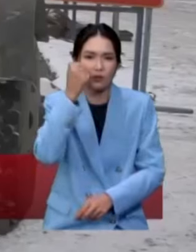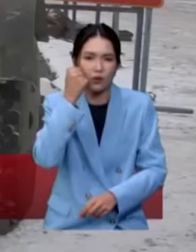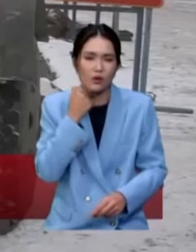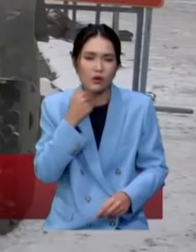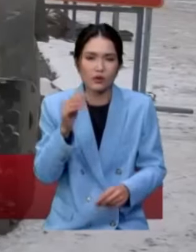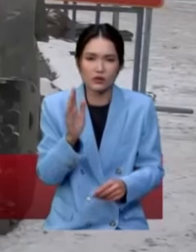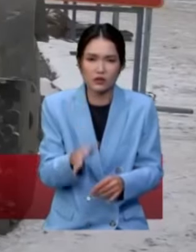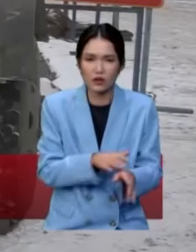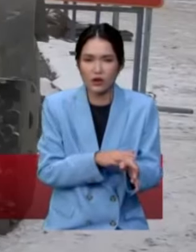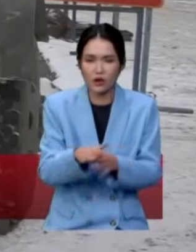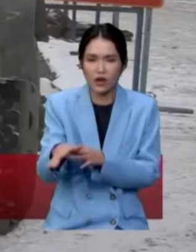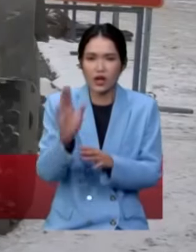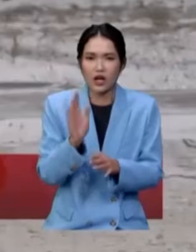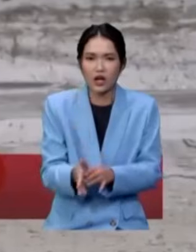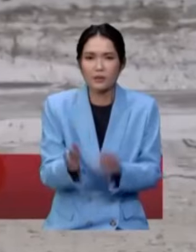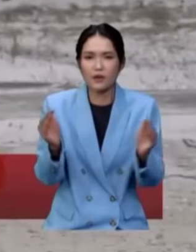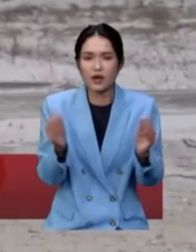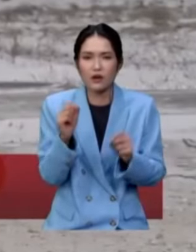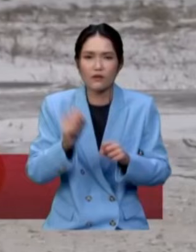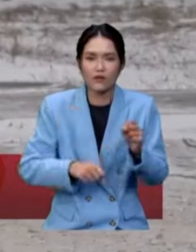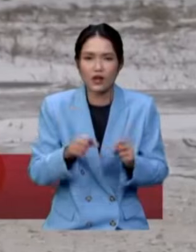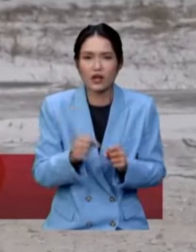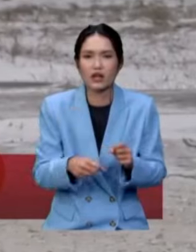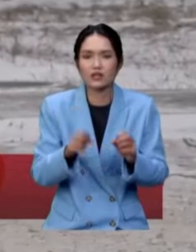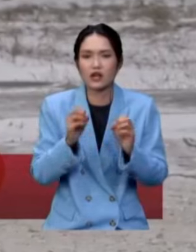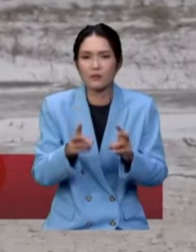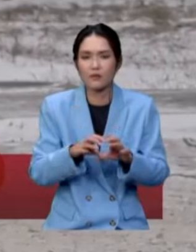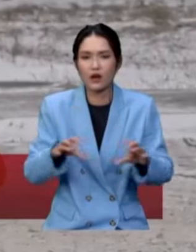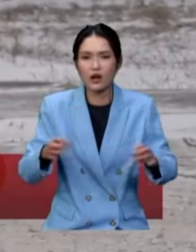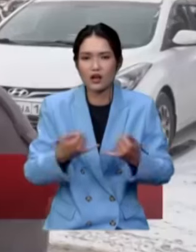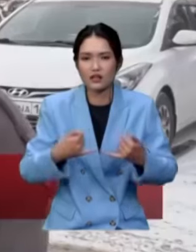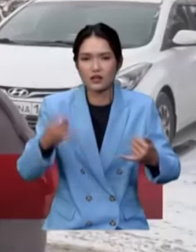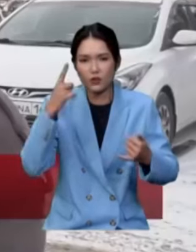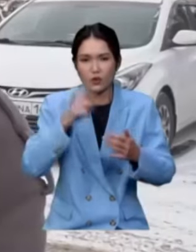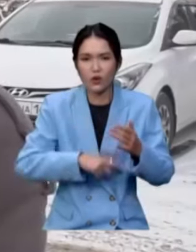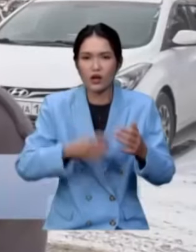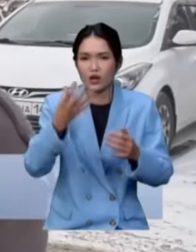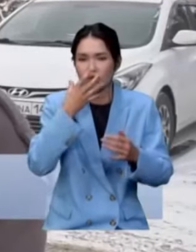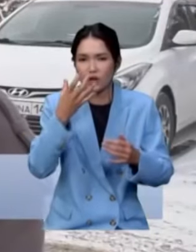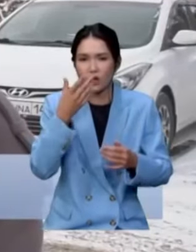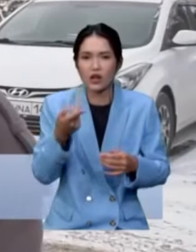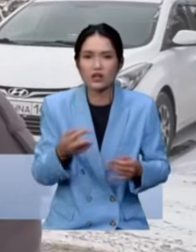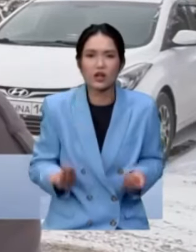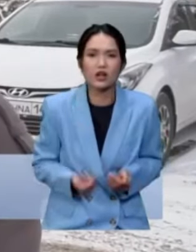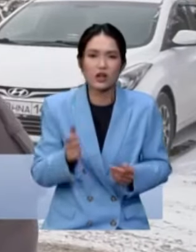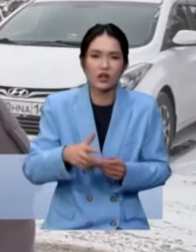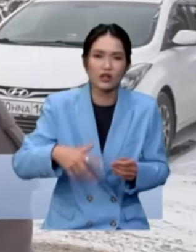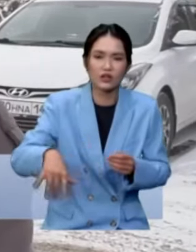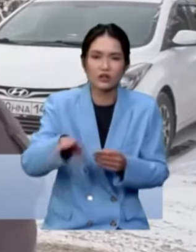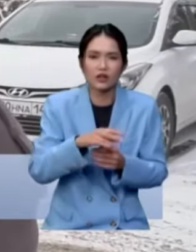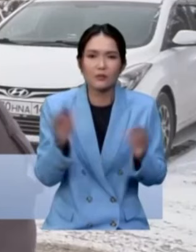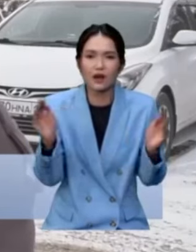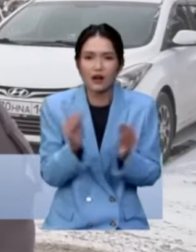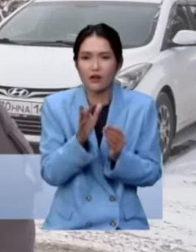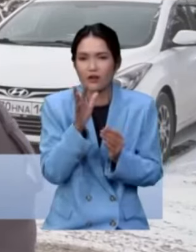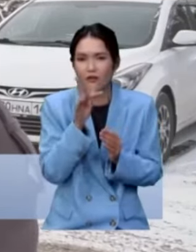всего. Это должно сократить количество аварий на данной сети, уверены тепловики. Тепло в домах жителей района отключают кратковременно, только